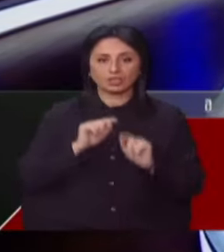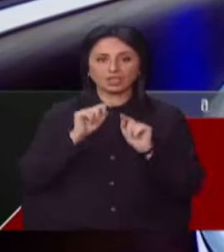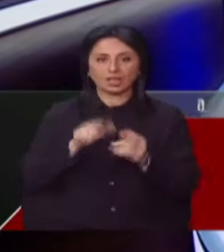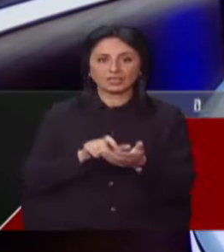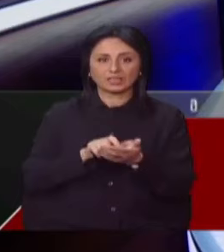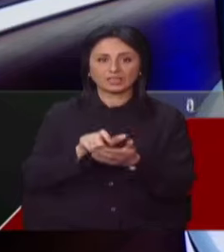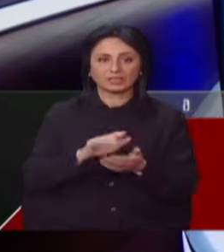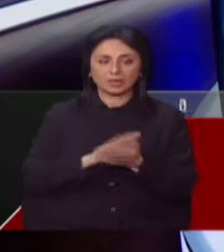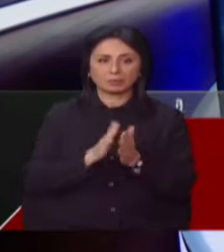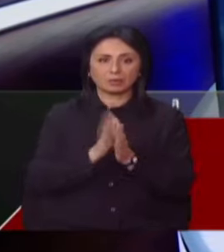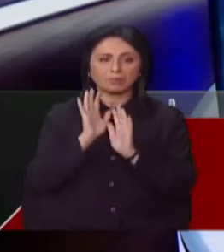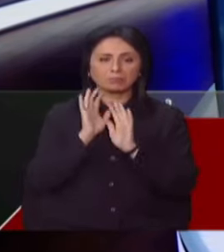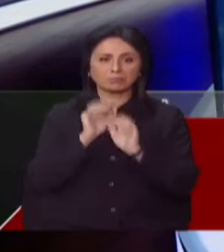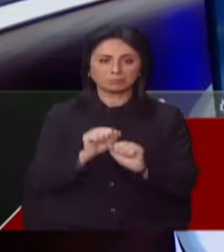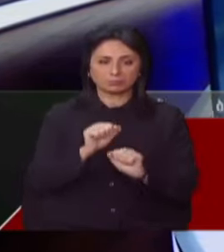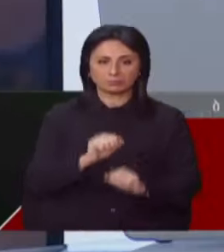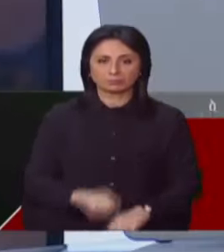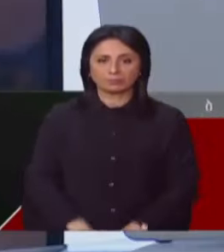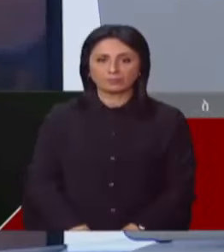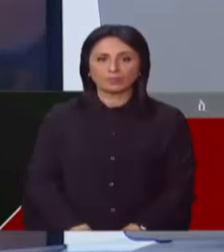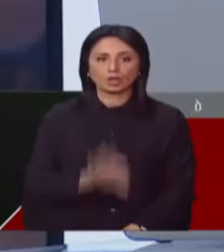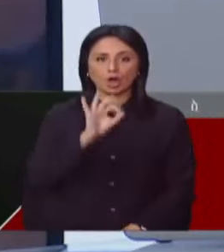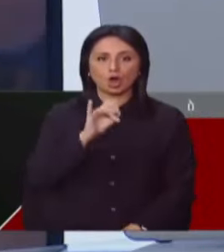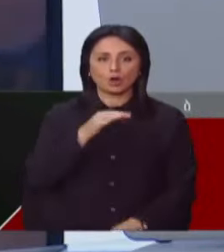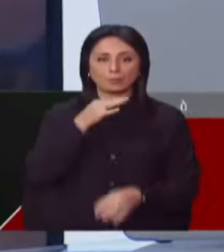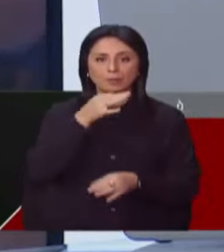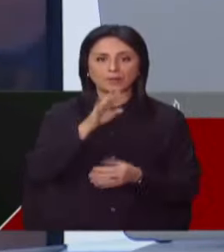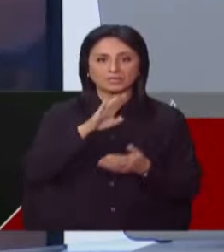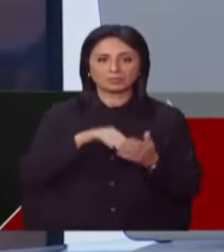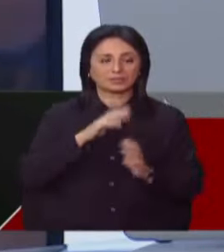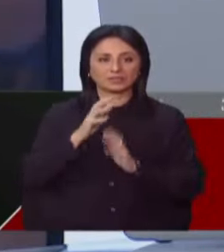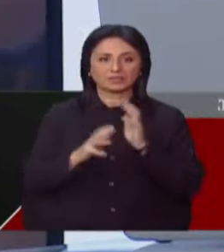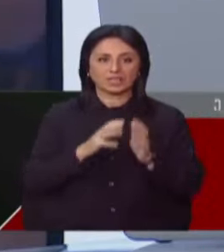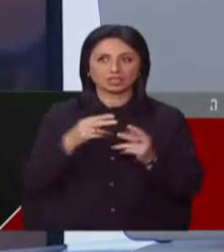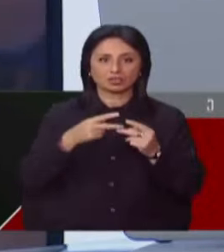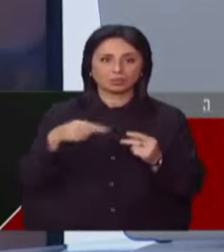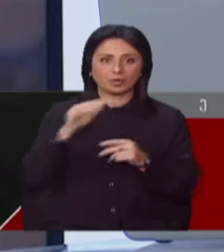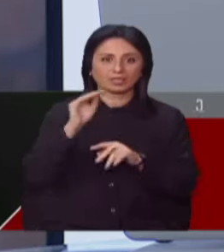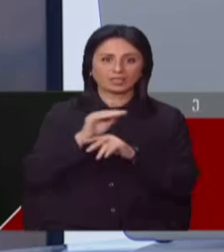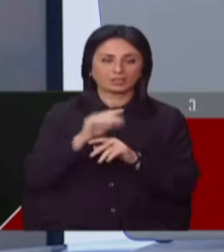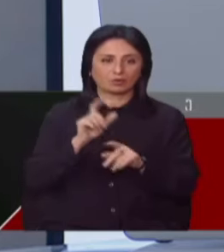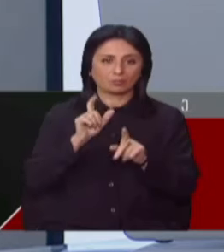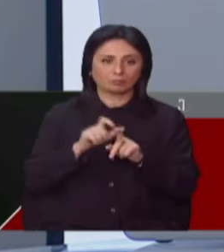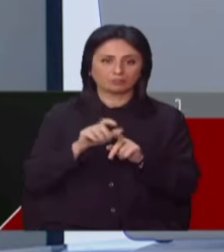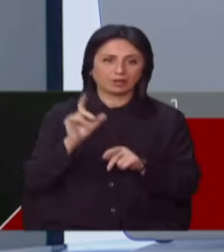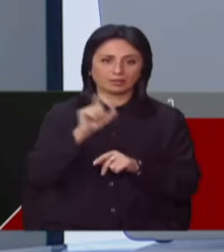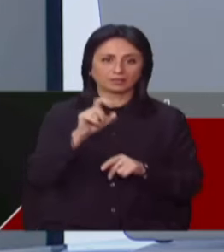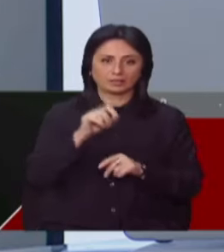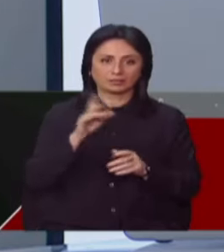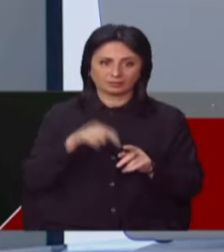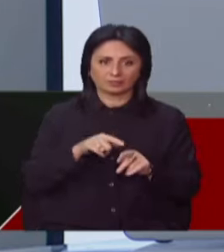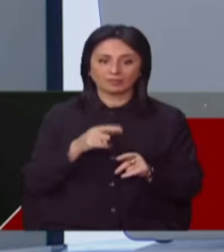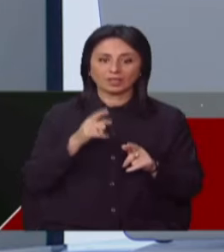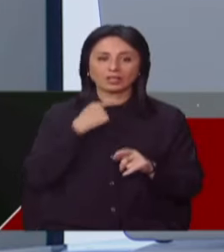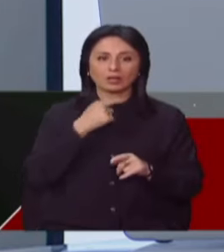გაწევრიანების გზაზე უპირობო მხარდაჭერა სპირდება. ორბანს უპასუხოდ არც საერთაშორისო პარტნიორების კრიტიკული გზავნილები დაუტოვები ამჯერად